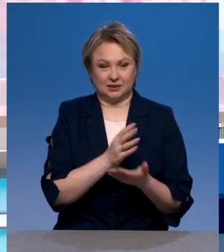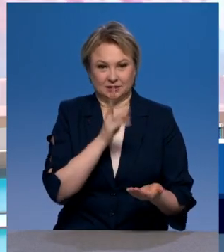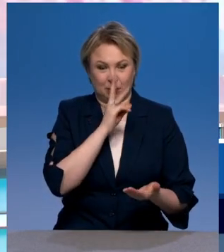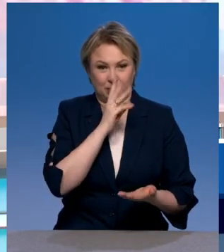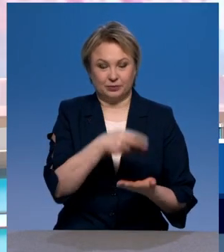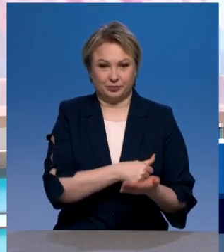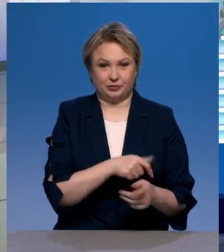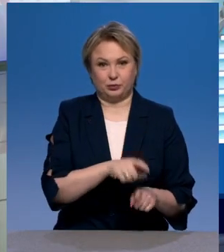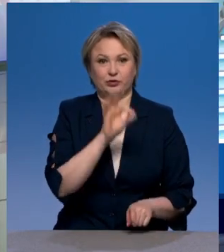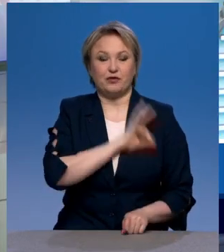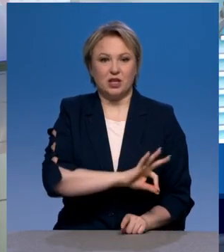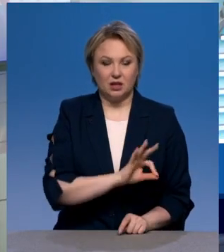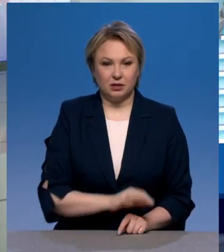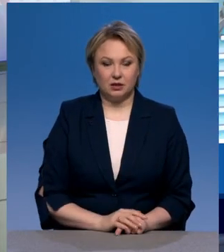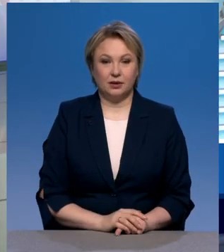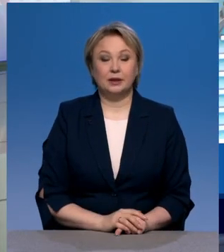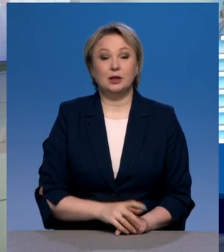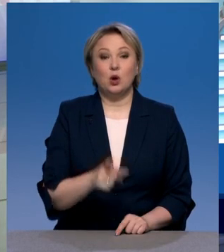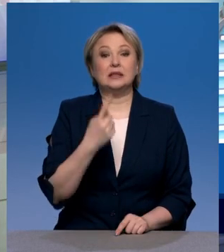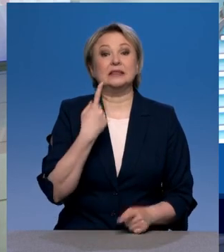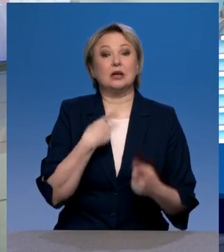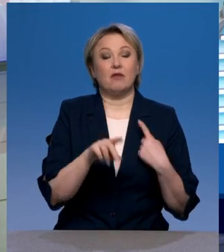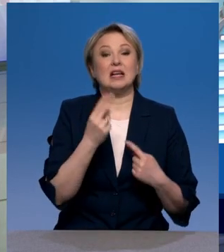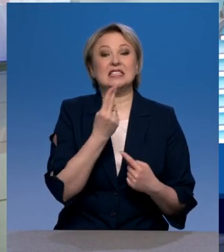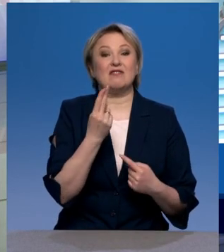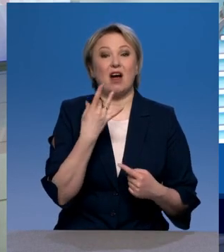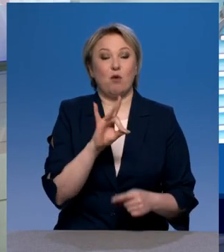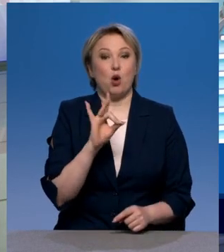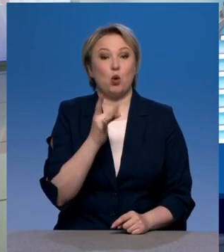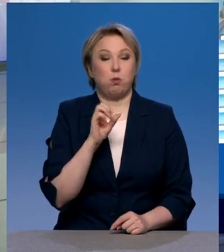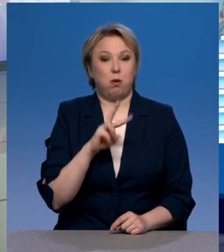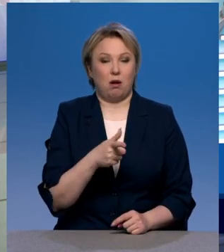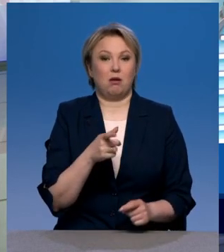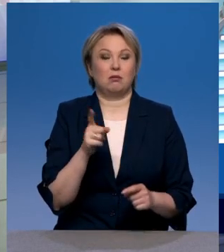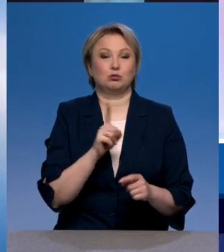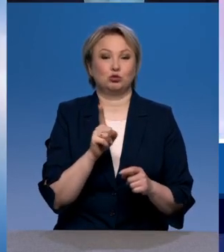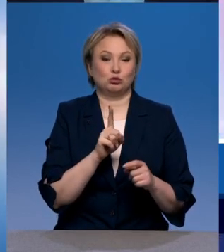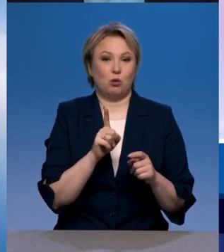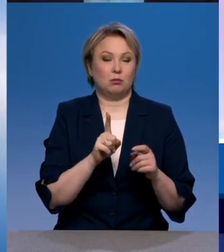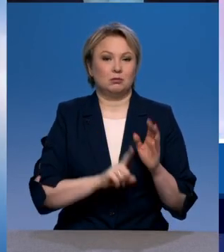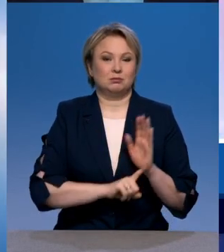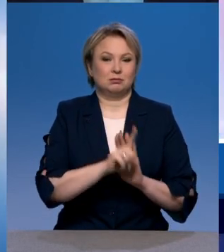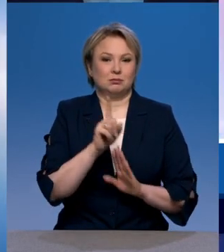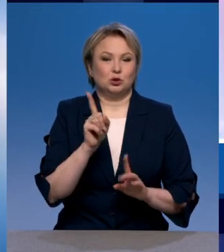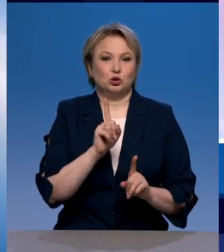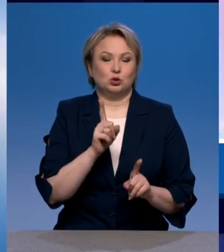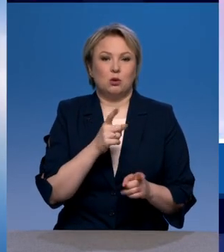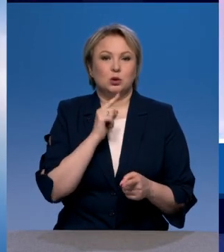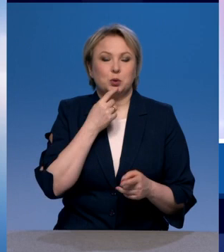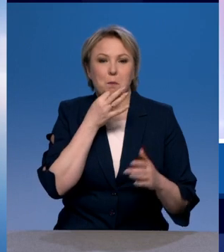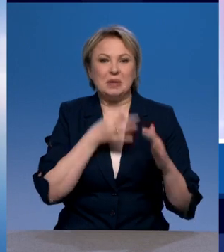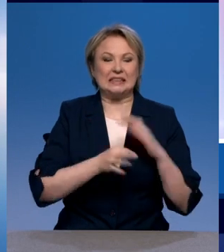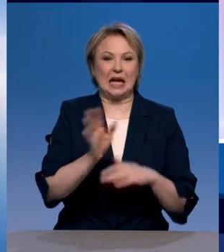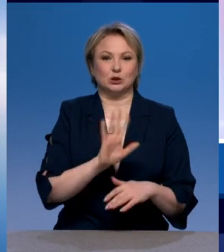стороны, цифровой рубль открывает ящик Пандоры, как мы уже сказали, такого непредсказуемого влияния на банковский сектор, на